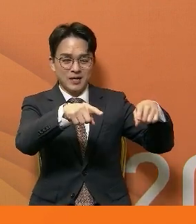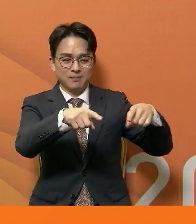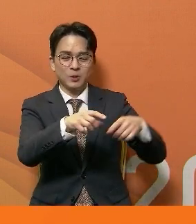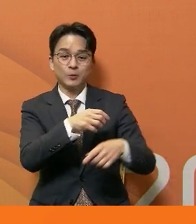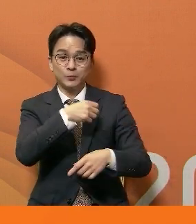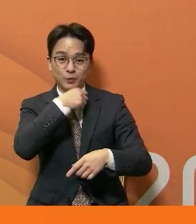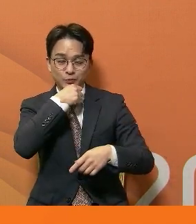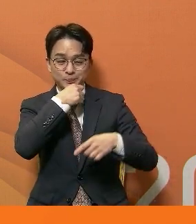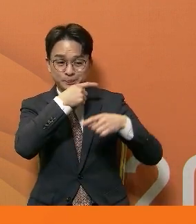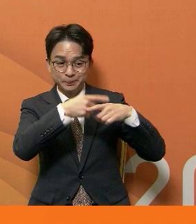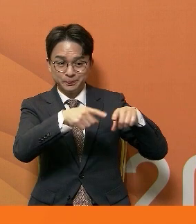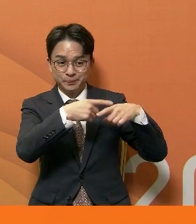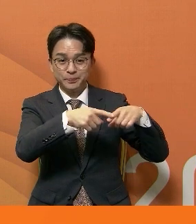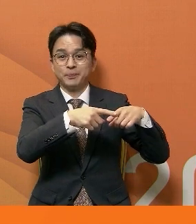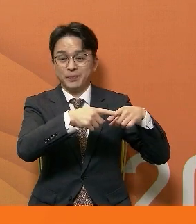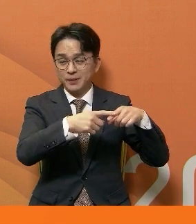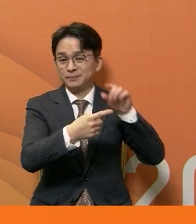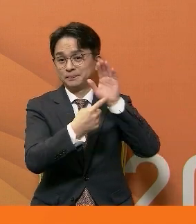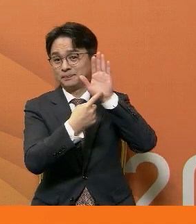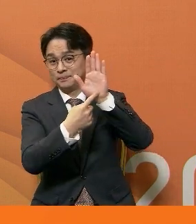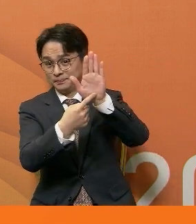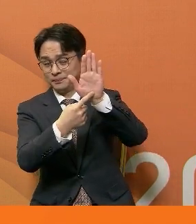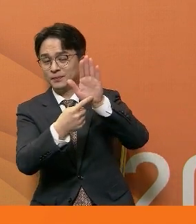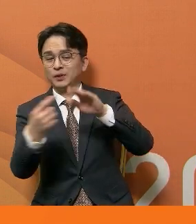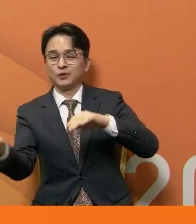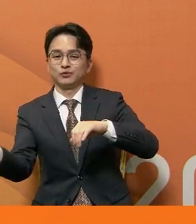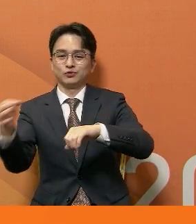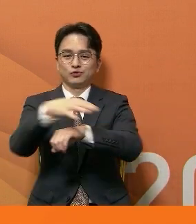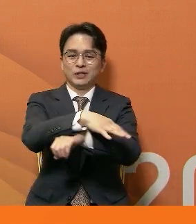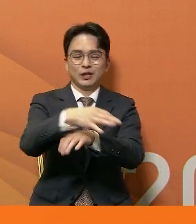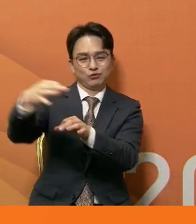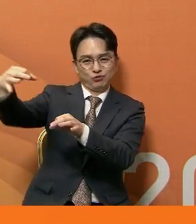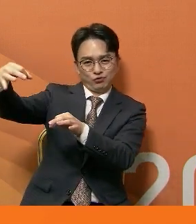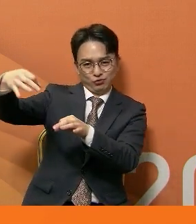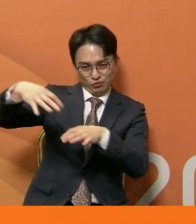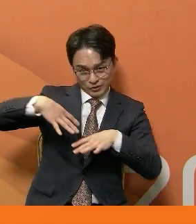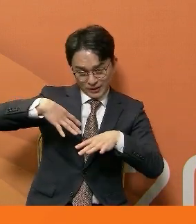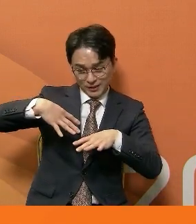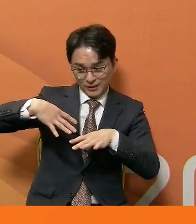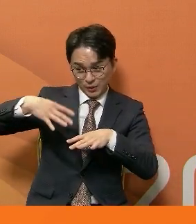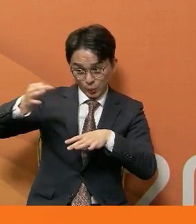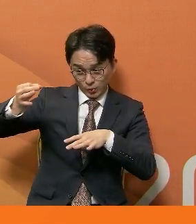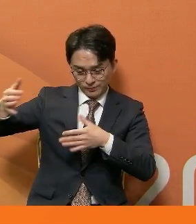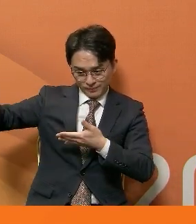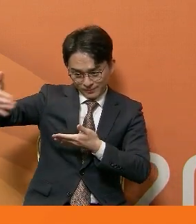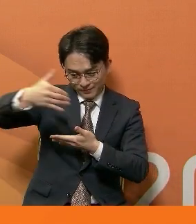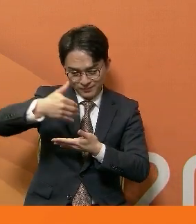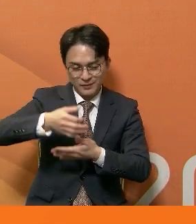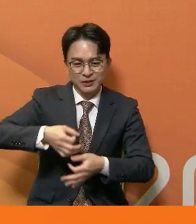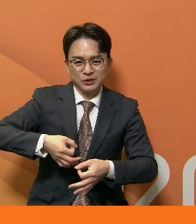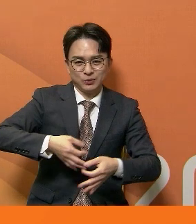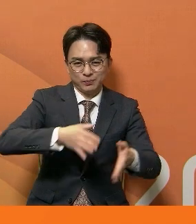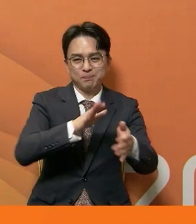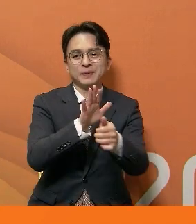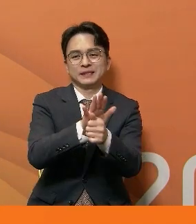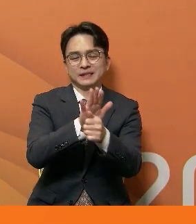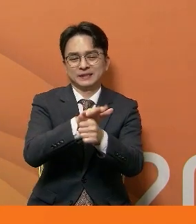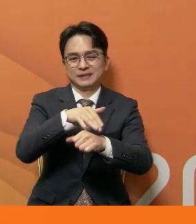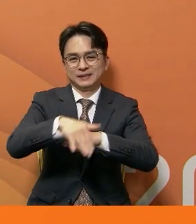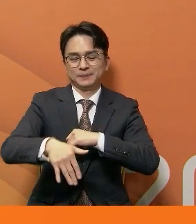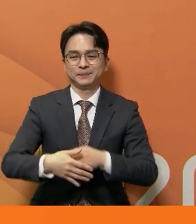우수성을 어필을 할 수 있는 그런 내용으로 활용을 하고 있습니다 그러면 본격적으로 내용을 들어가 보도록